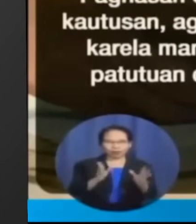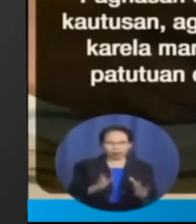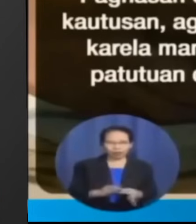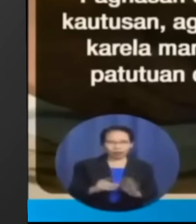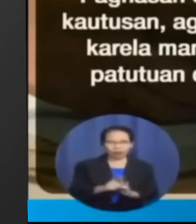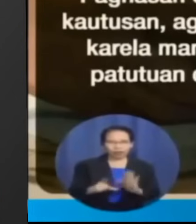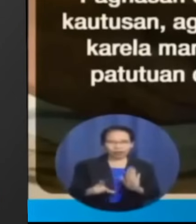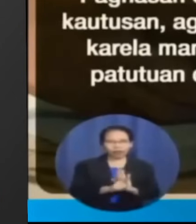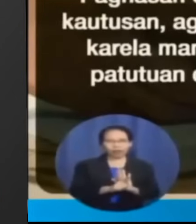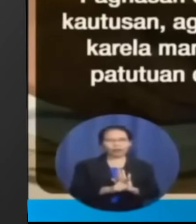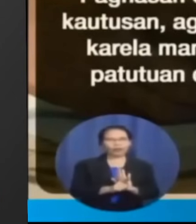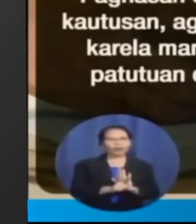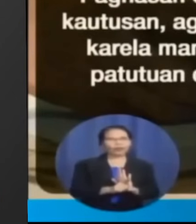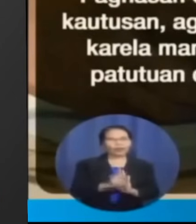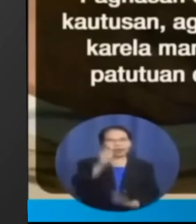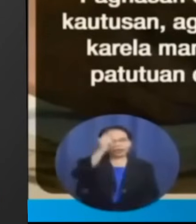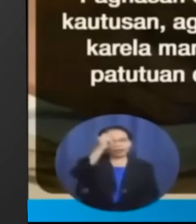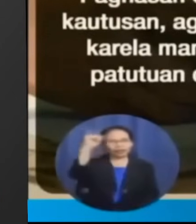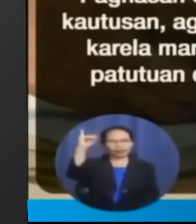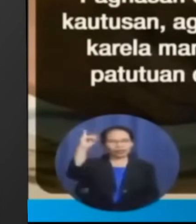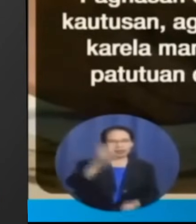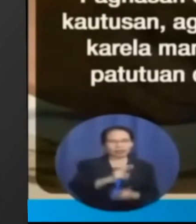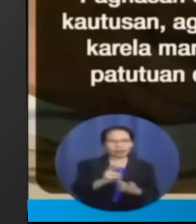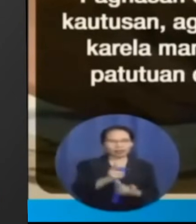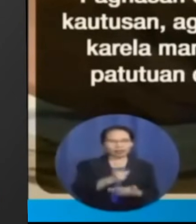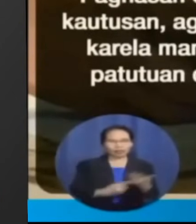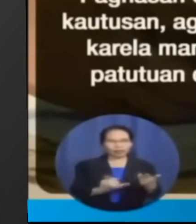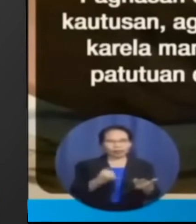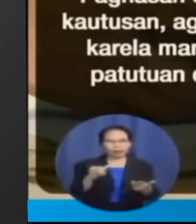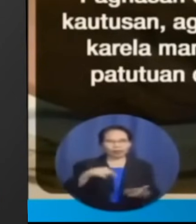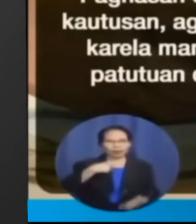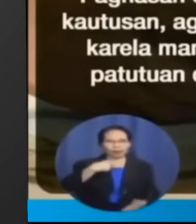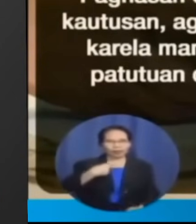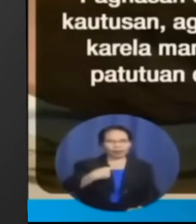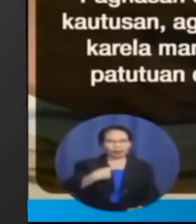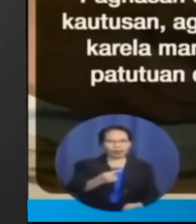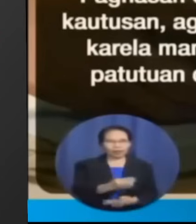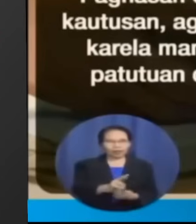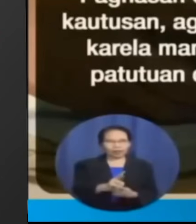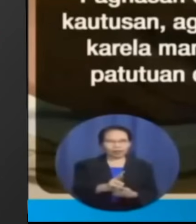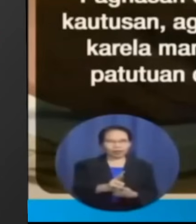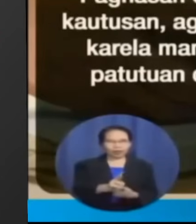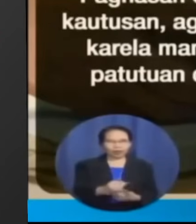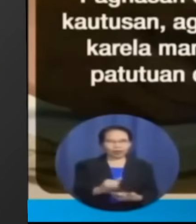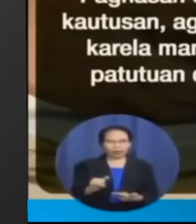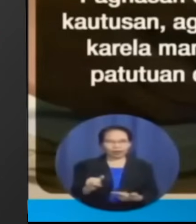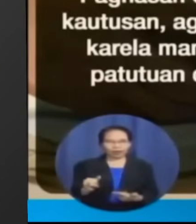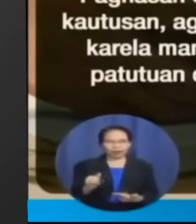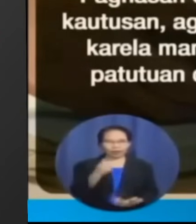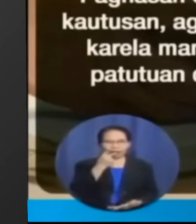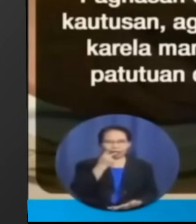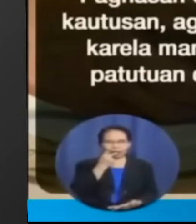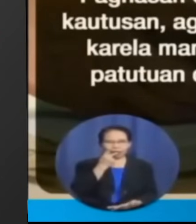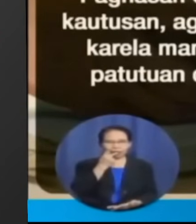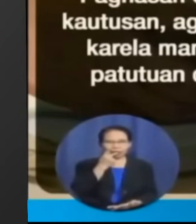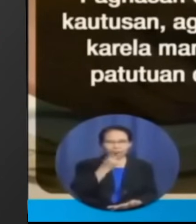nasandang maging talaturo king kautusan, agyang ere ata talastas inkare lamang sasabyan